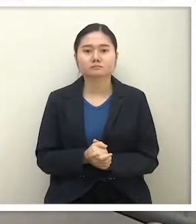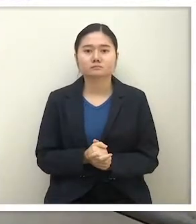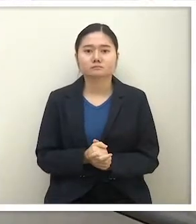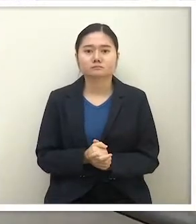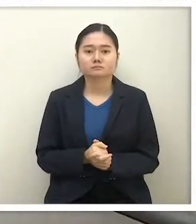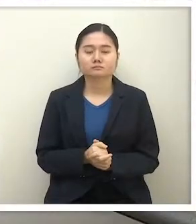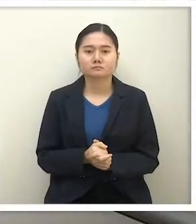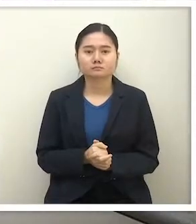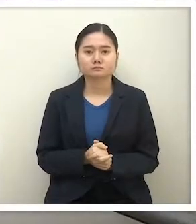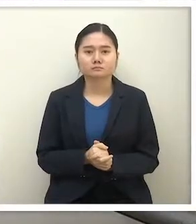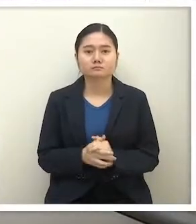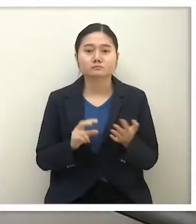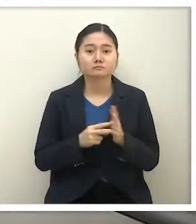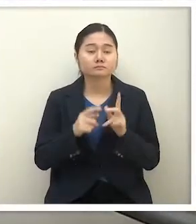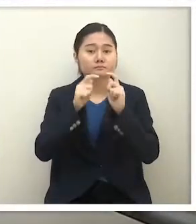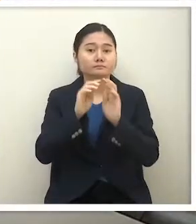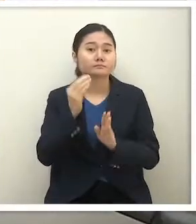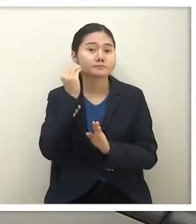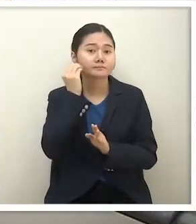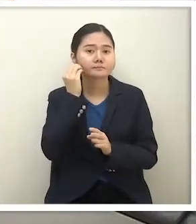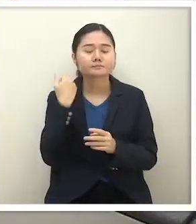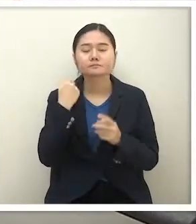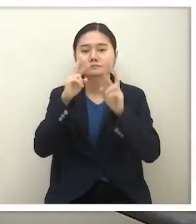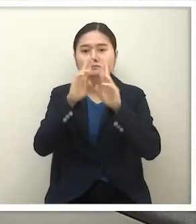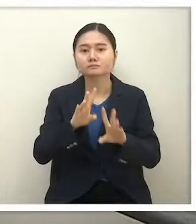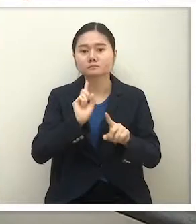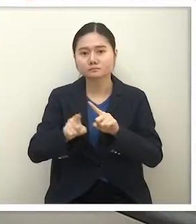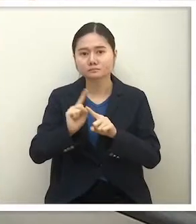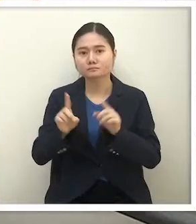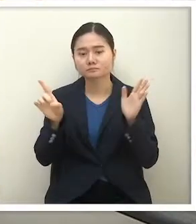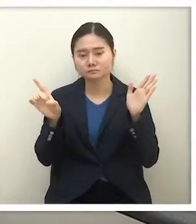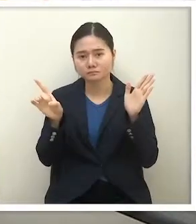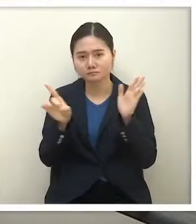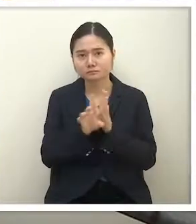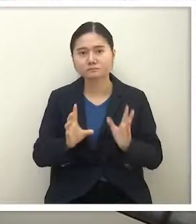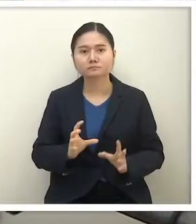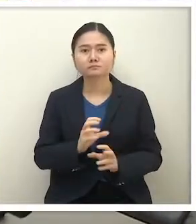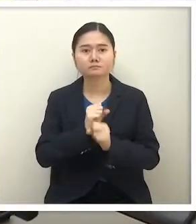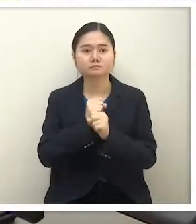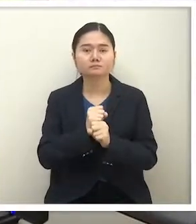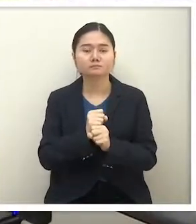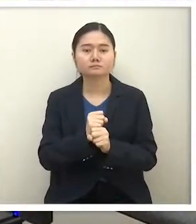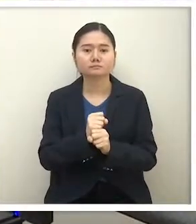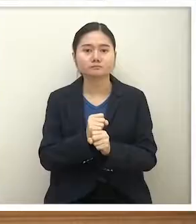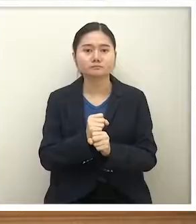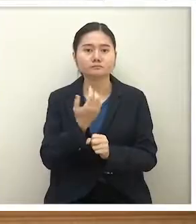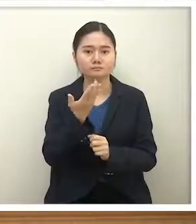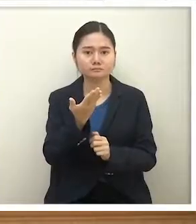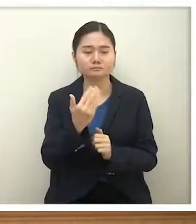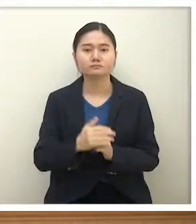อันนี้นี่คือดีไซน์บ้านก็มีหลายแบบสุดท้ายก็มาลงตัวที่ไอ้เจ้านี่ใช่ไหม